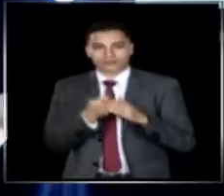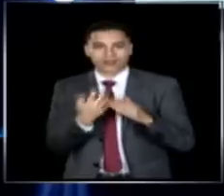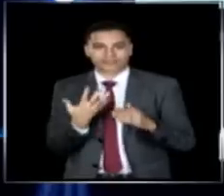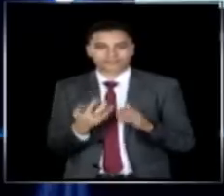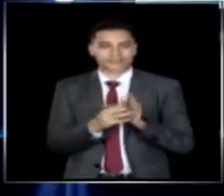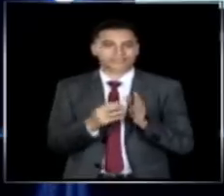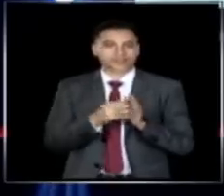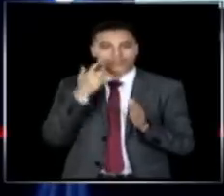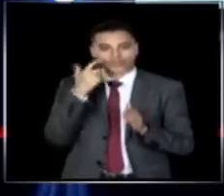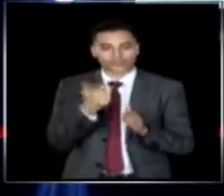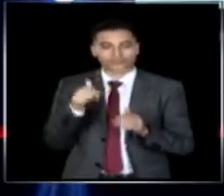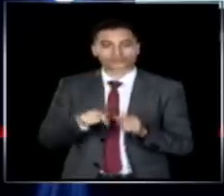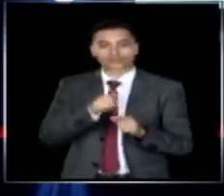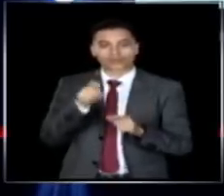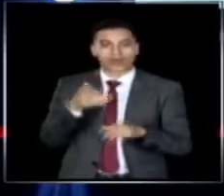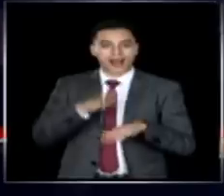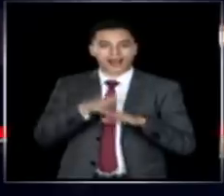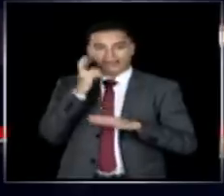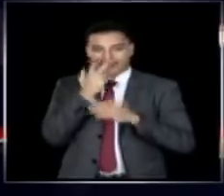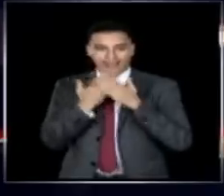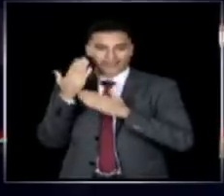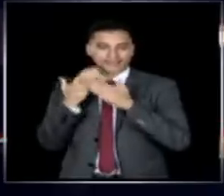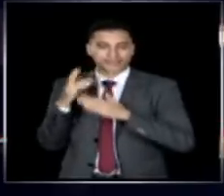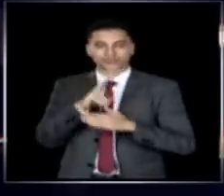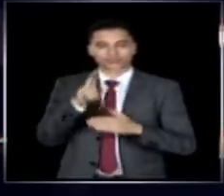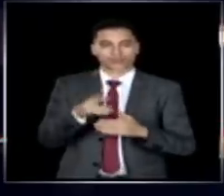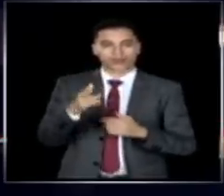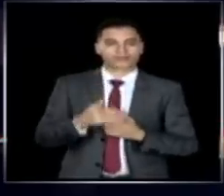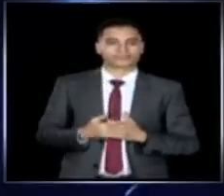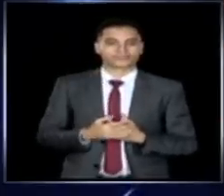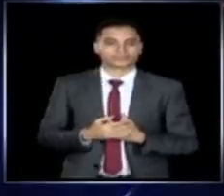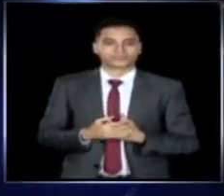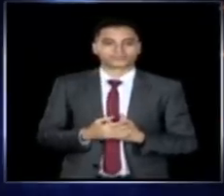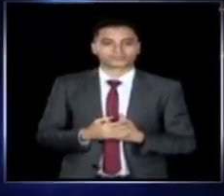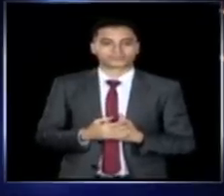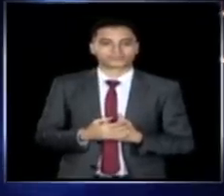عين شمس. وسؤال في التاريخ. تاريخ والسؤال هو: